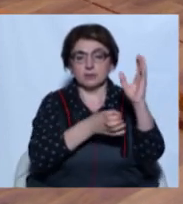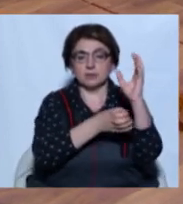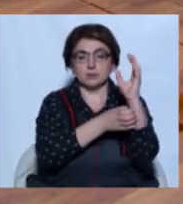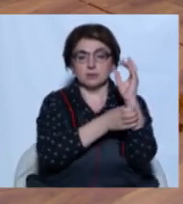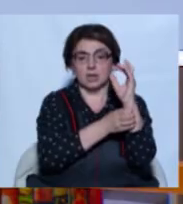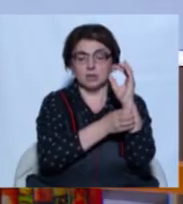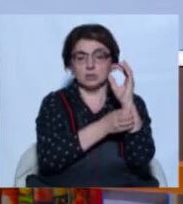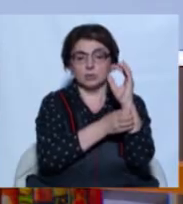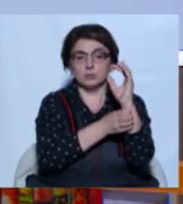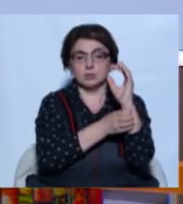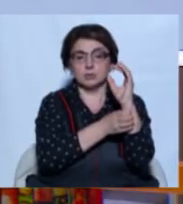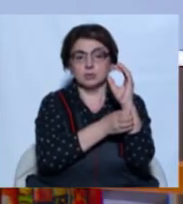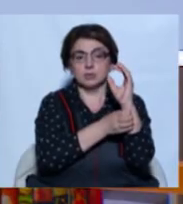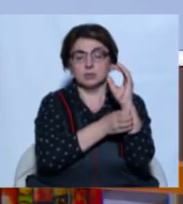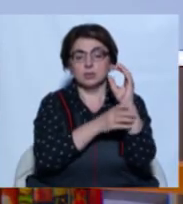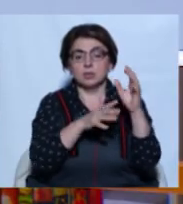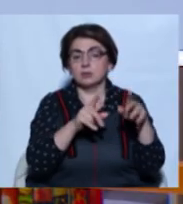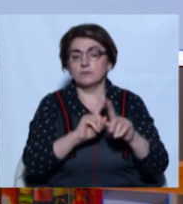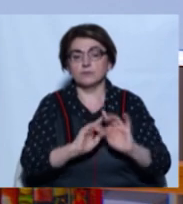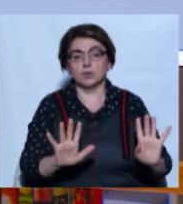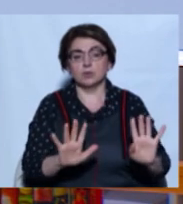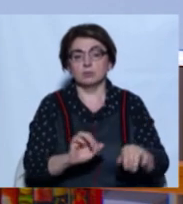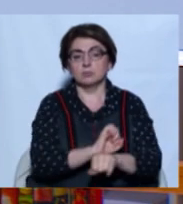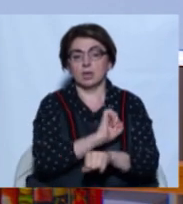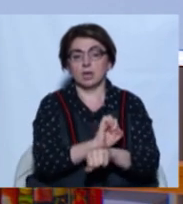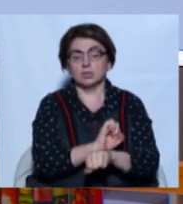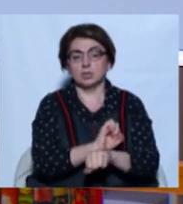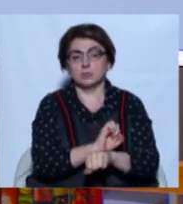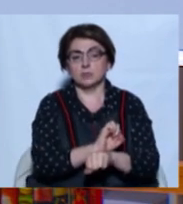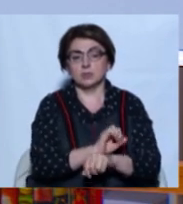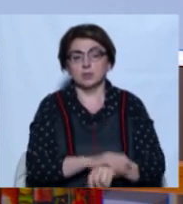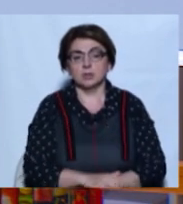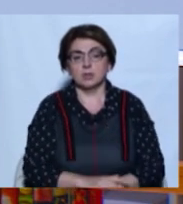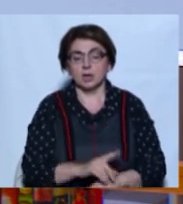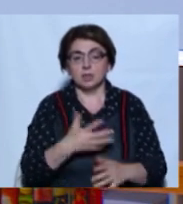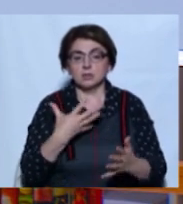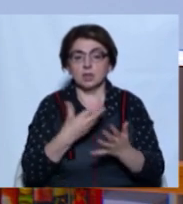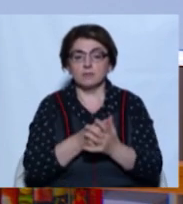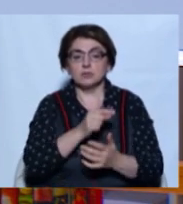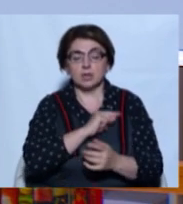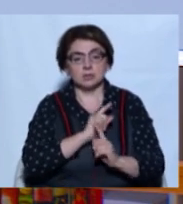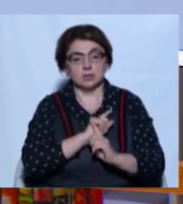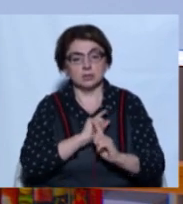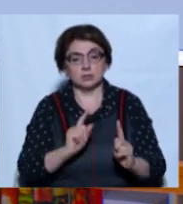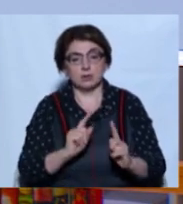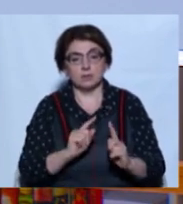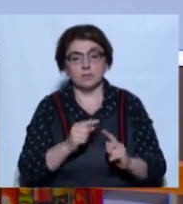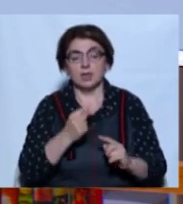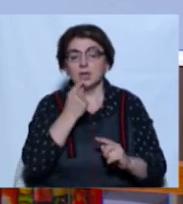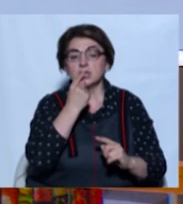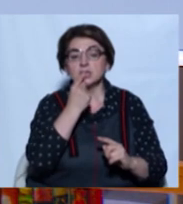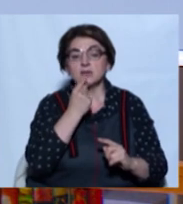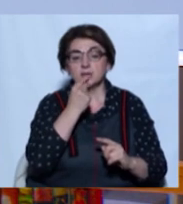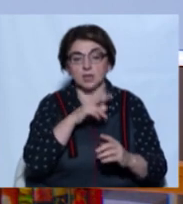აი ჩაარჭობს ამ კბილებს და ვერსად ვეღარ გაექცევა ხოლმე მსხვერპლი. Აი ეს თავისებურება აქვს, რა თქმა უნდა, წინ მჭრელი